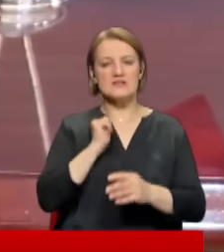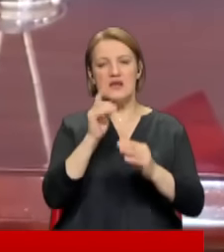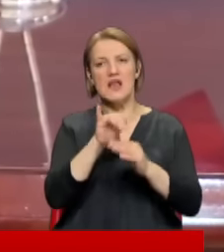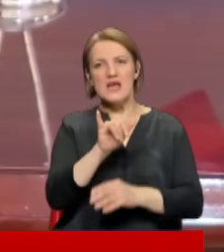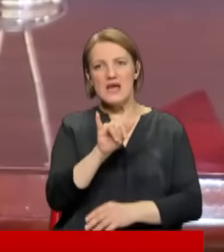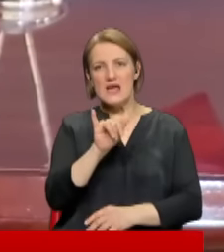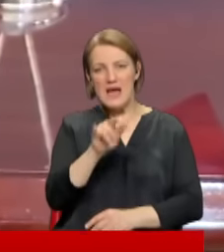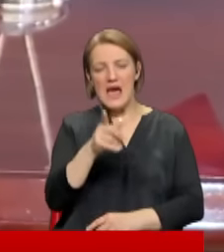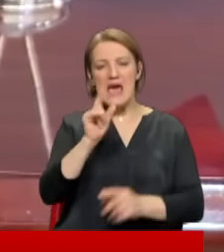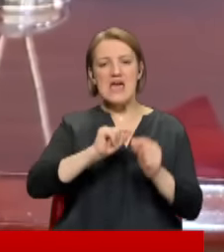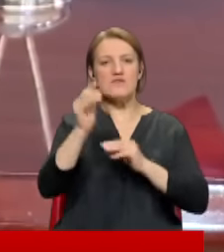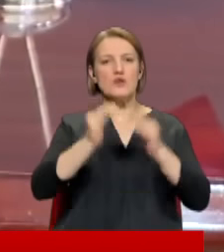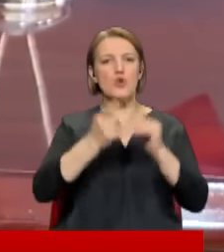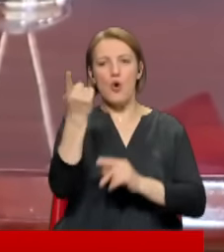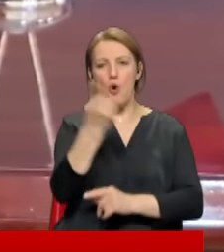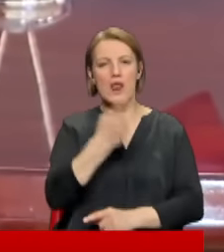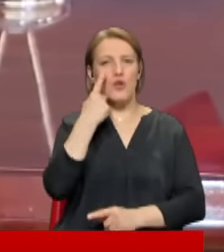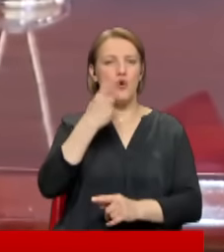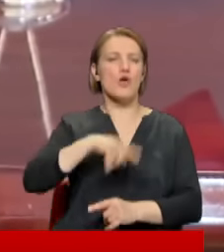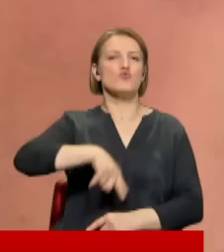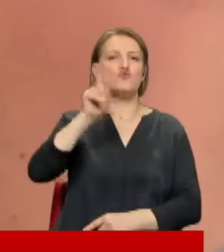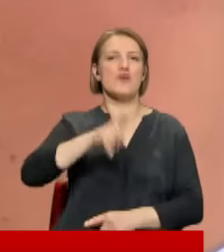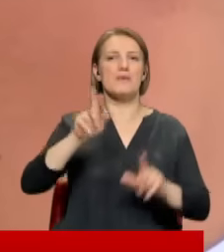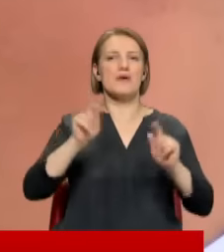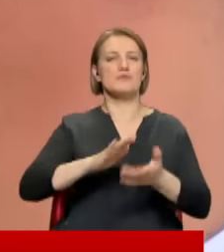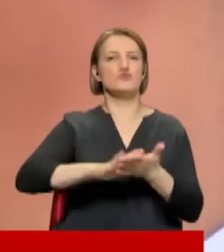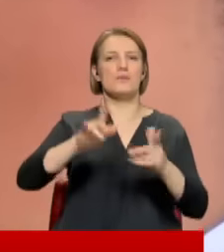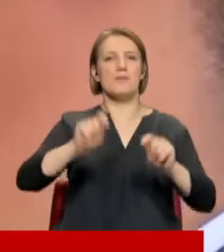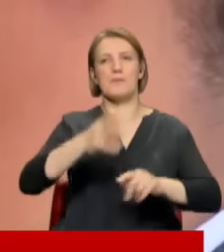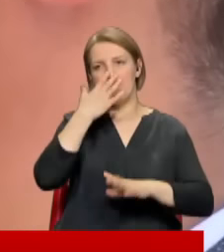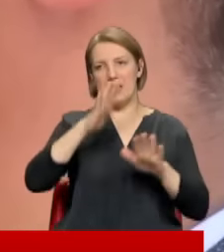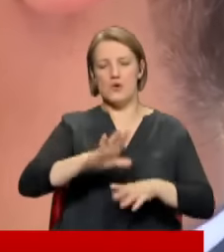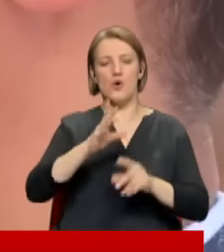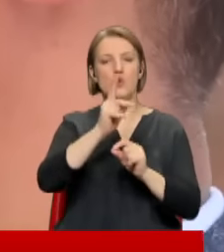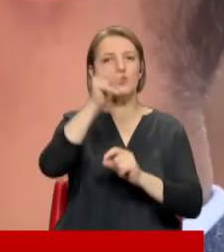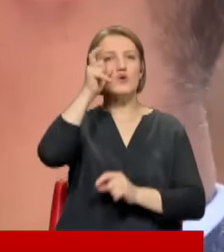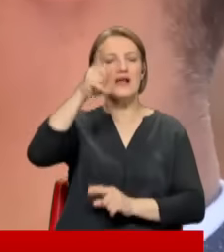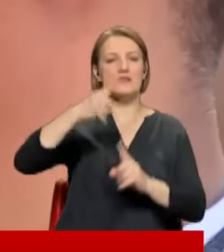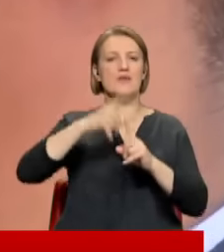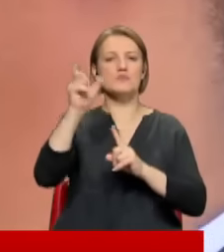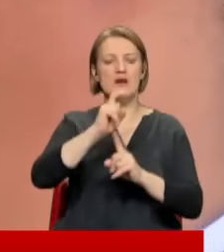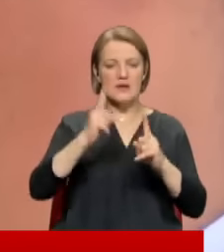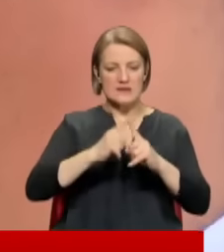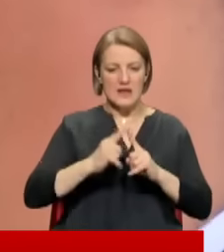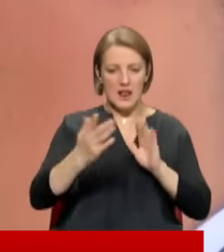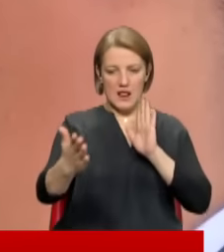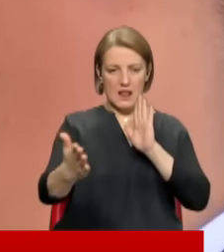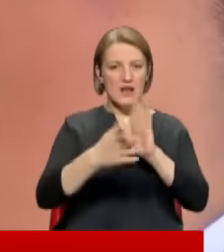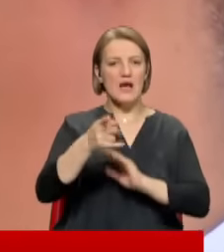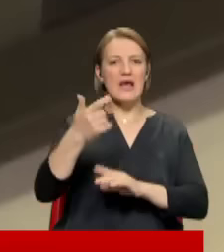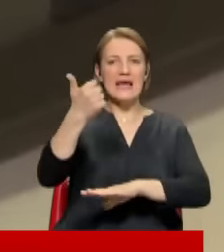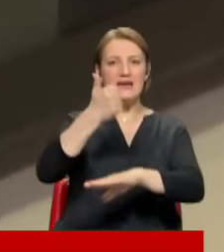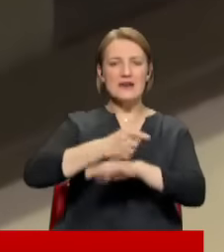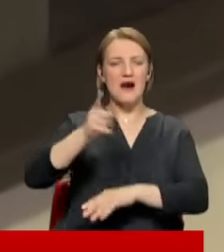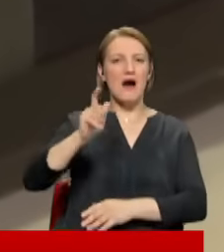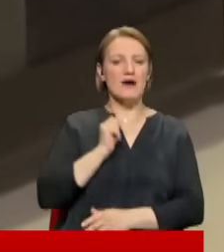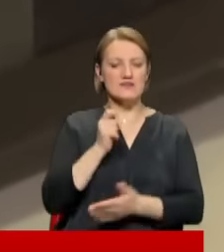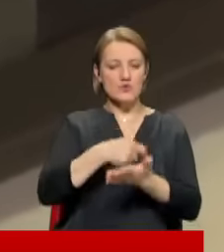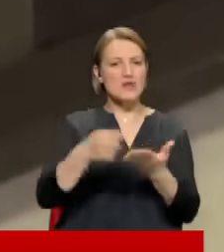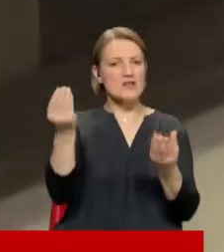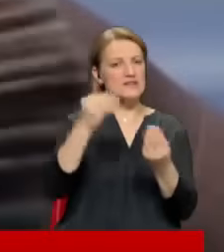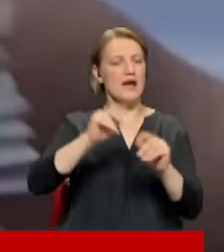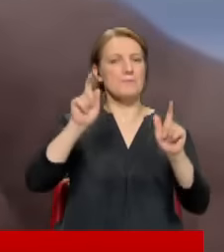de enflasyon oranında güncelleme bekliyoruz. CHP lideri Özgür Özel Temmuz ayına sayılı günler kala iktidara asgari ücrete